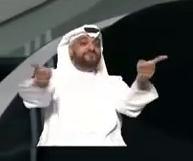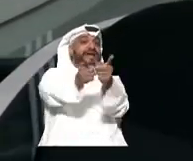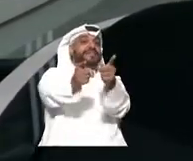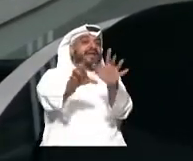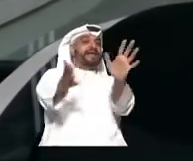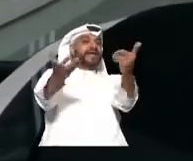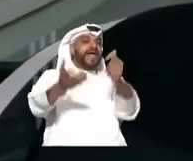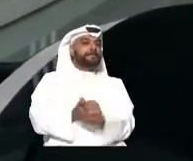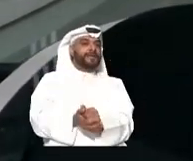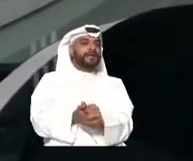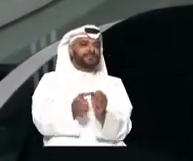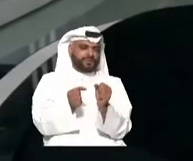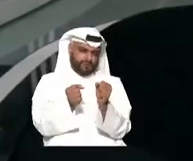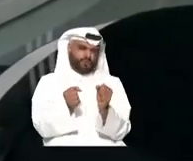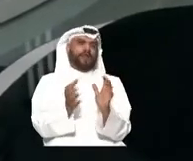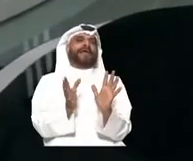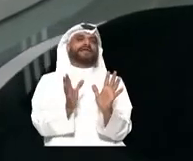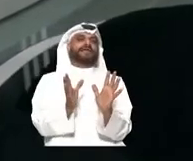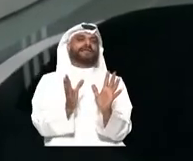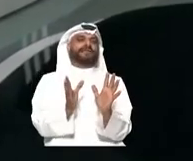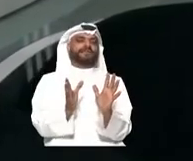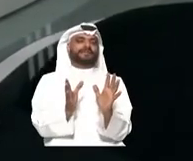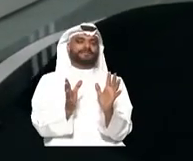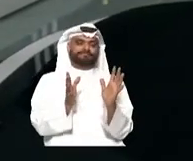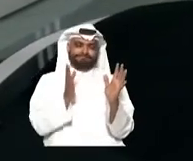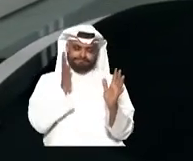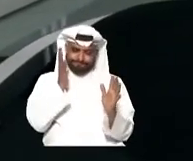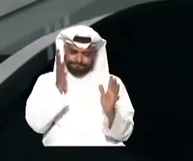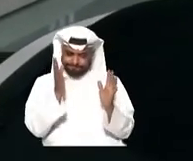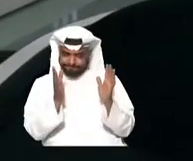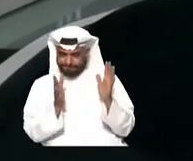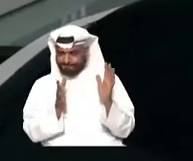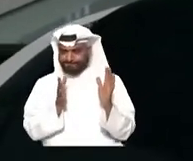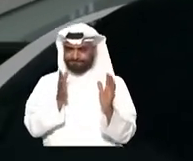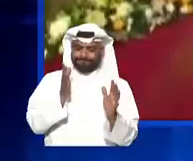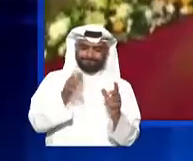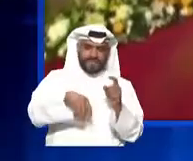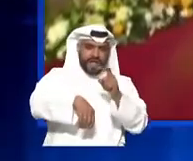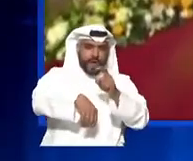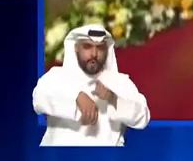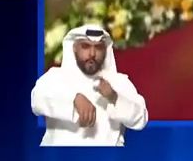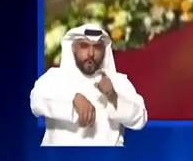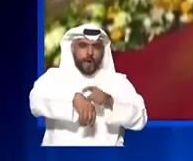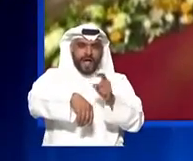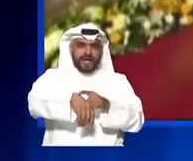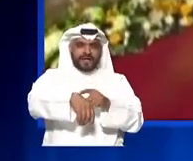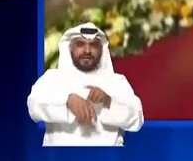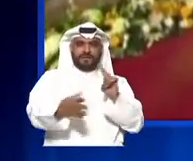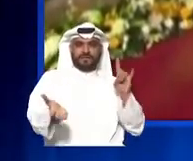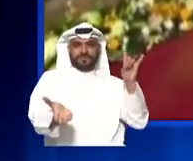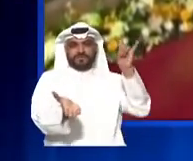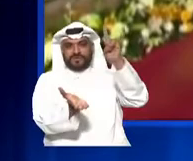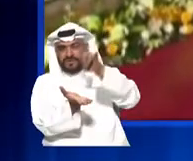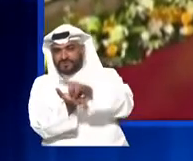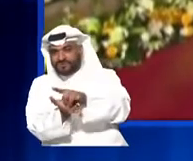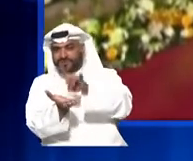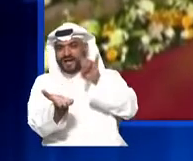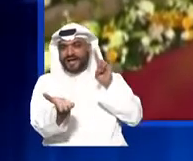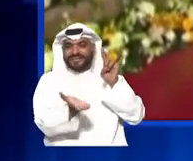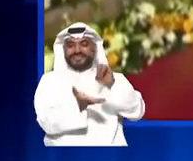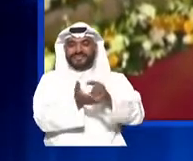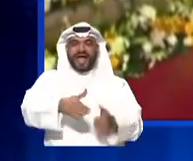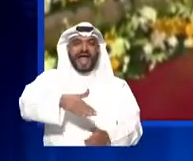كانت قلقة الحقيقة، يعني قلقة لماذا؟ في هذه المرحلة كانت زيارة الرئيس أنور السادات